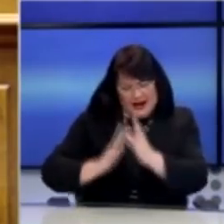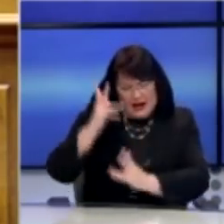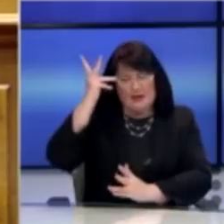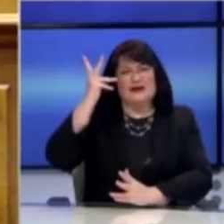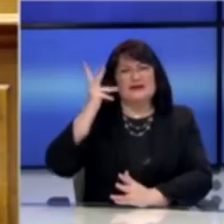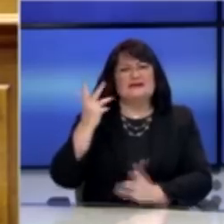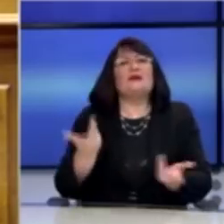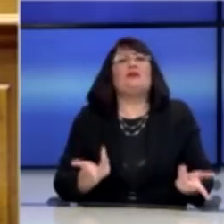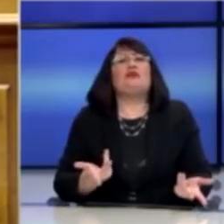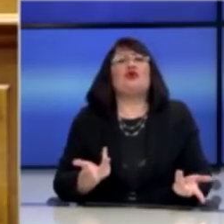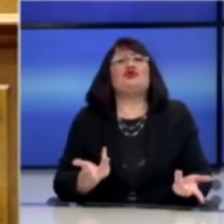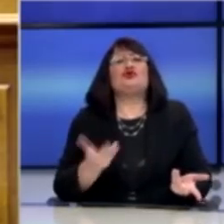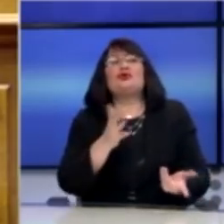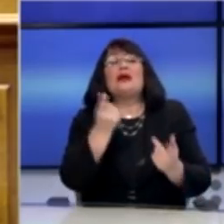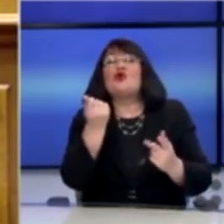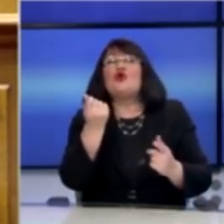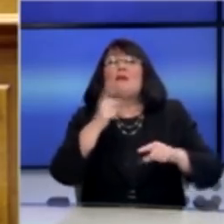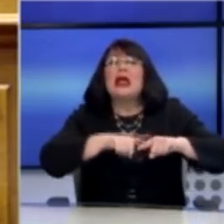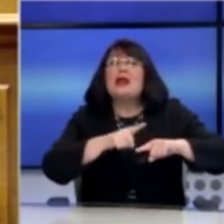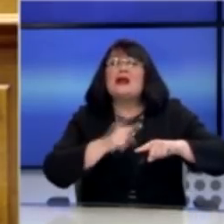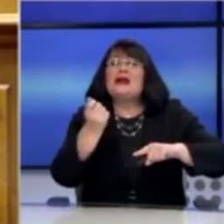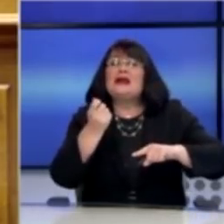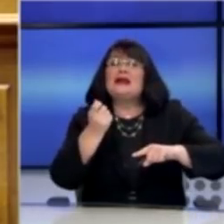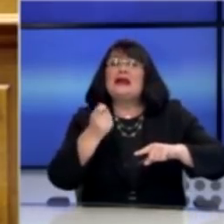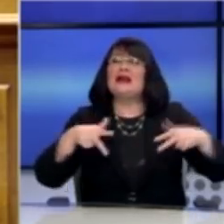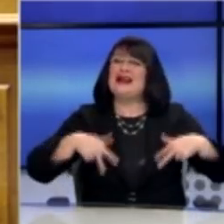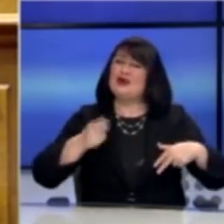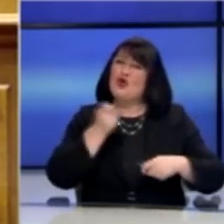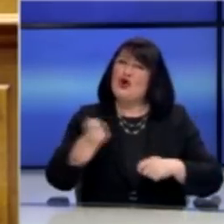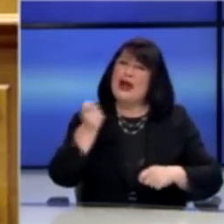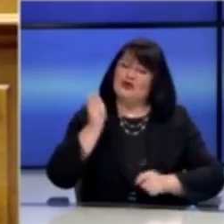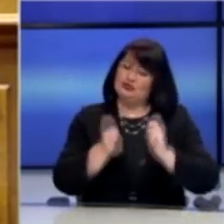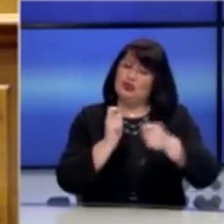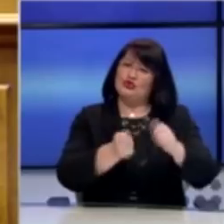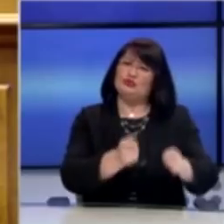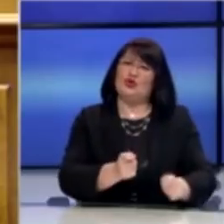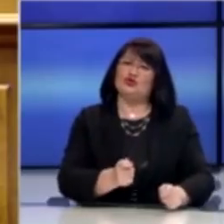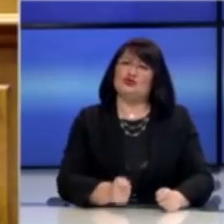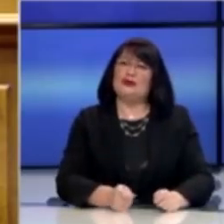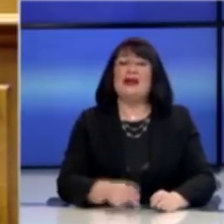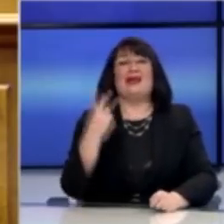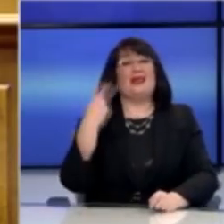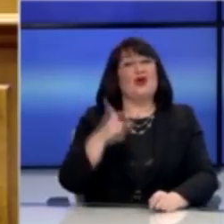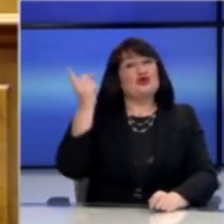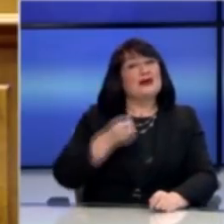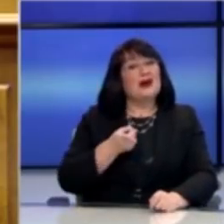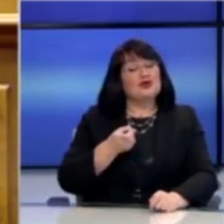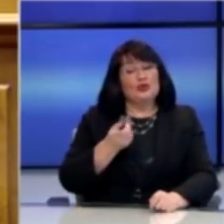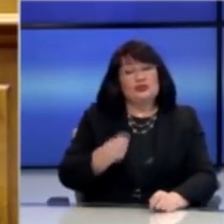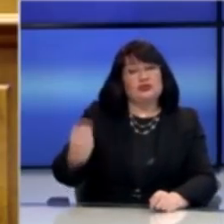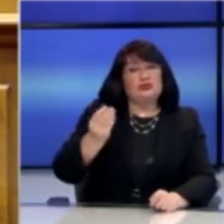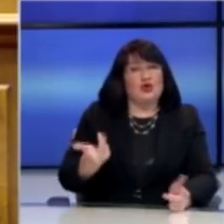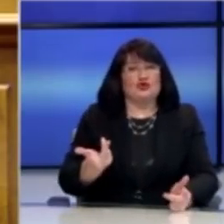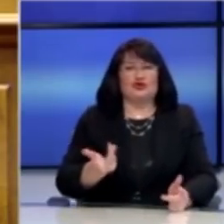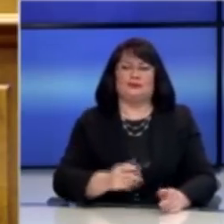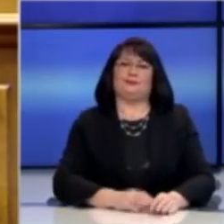θα πληρώνει η εγχώρια οικονομία ένα κρατικό χρέος που θα παραμείνει πάνω από 200%.